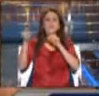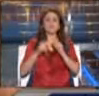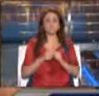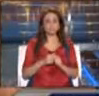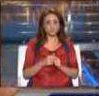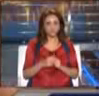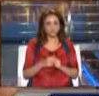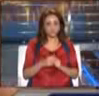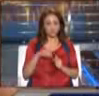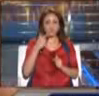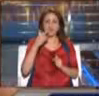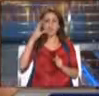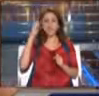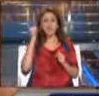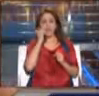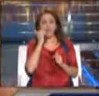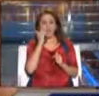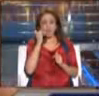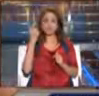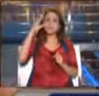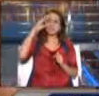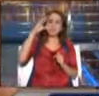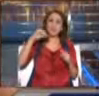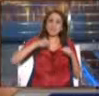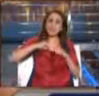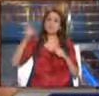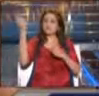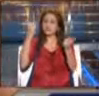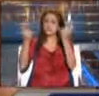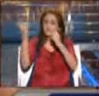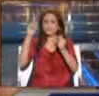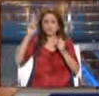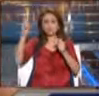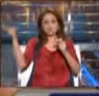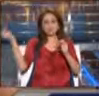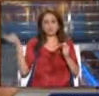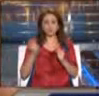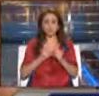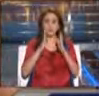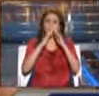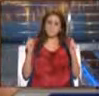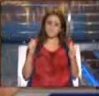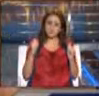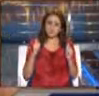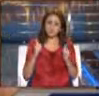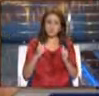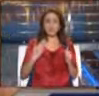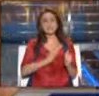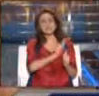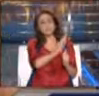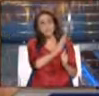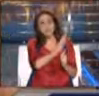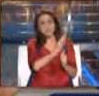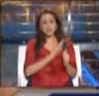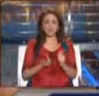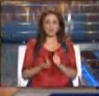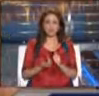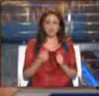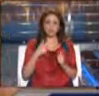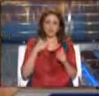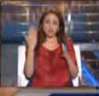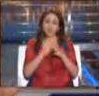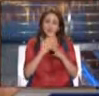ما فيش غير اهلي وزمالك. يعني برضو ما في انديه اخرى زي برضو بتحس بالضغينه زي المصري زي الاسماعيلي، واحنا احد اسباب ان احنا